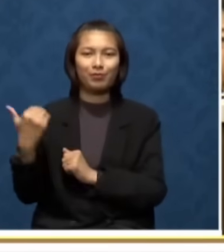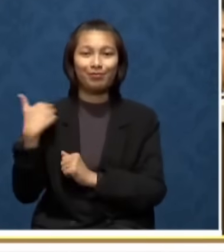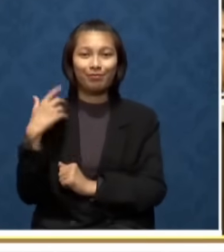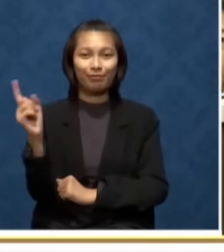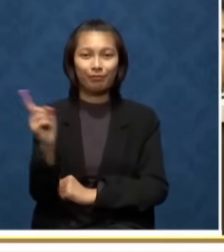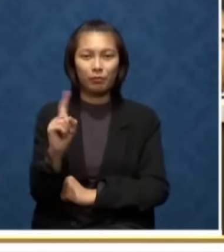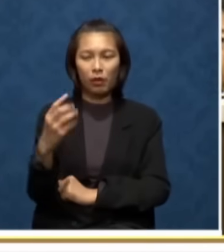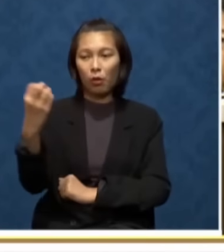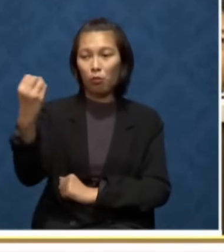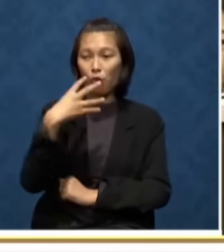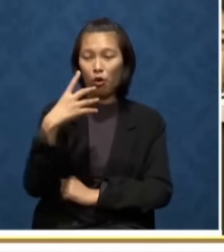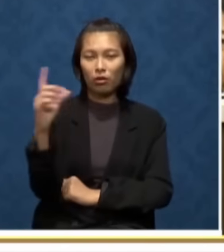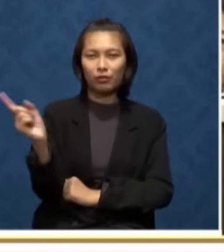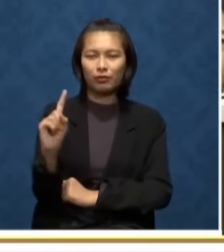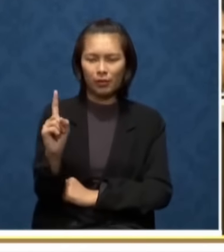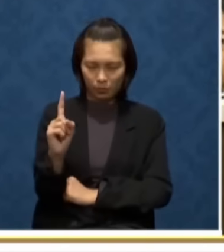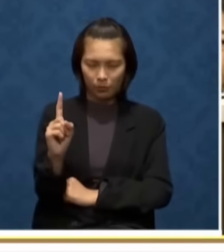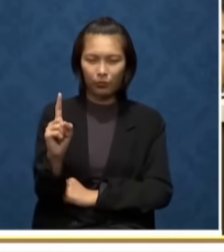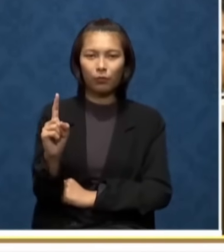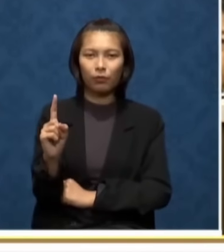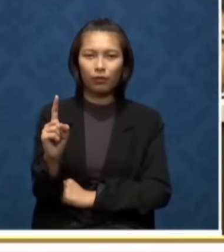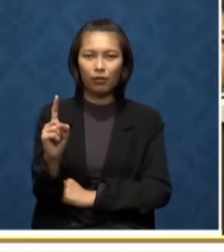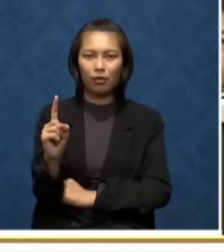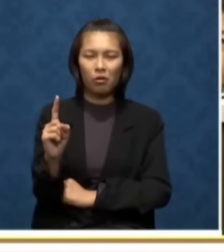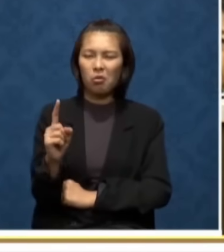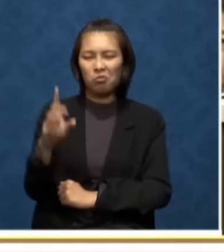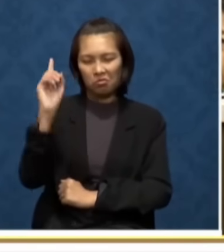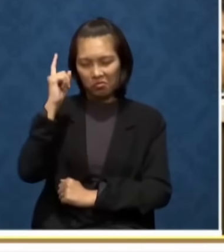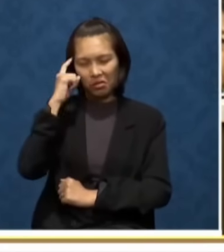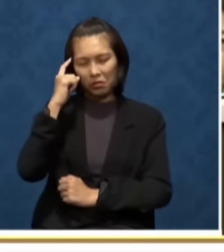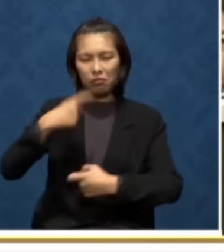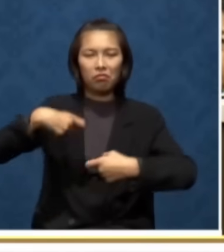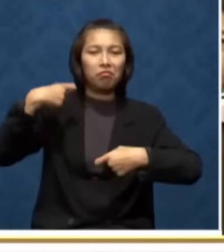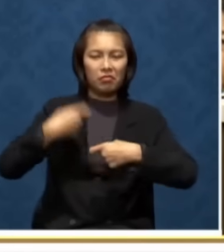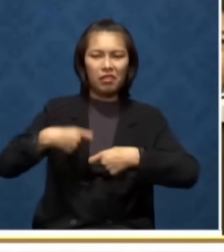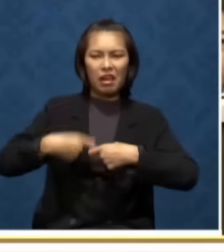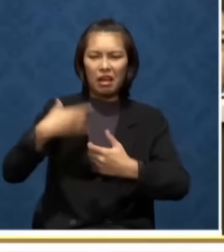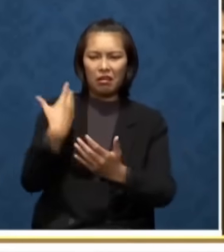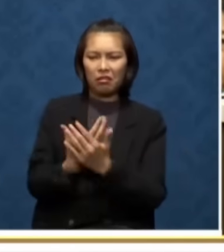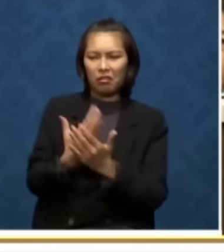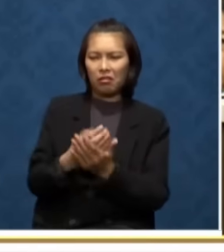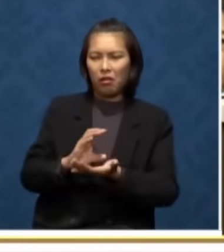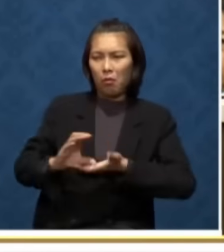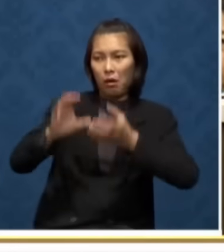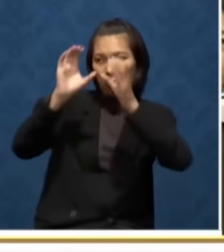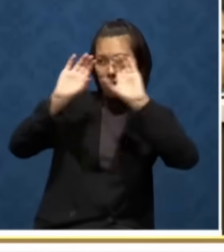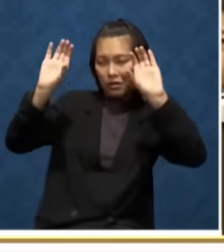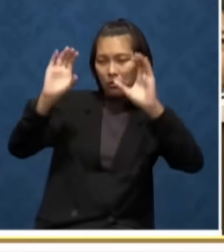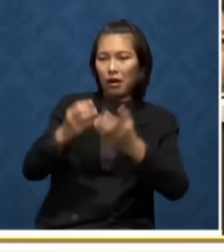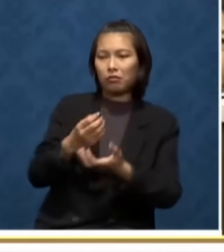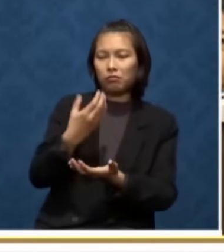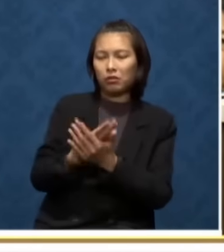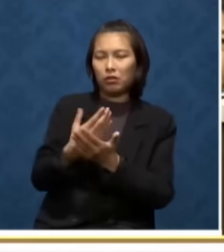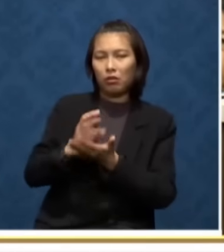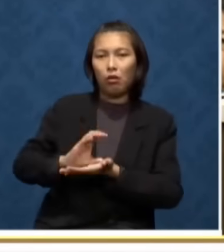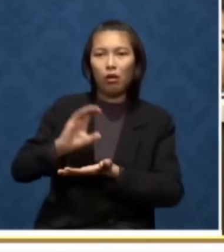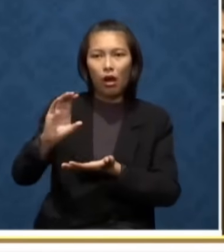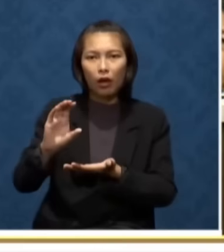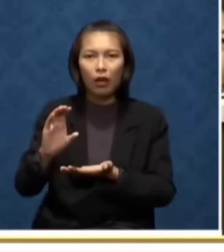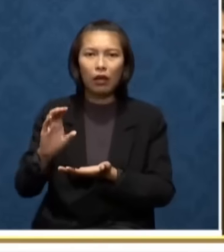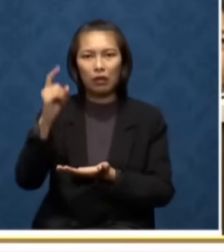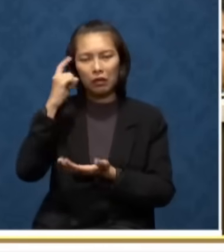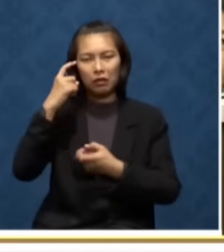ว่าเป็นการยากมากนะคะที่จะได้รับเงินสนับสนุนจากกองทุนนี้มีการสนับสนุน